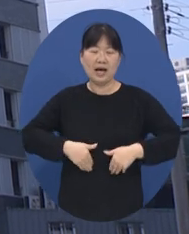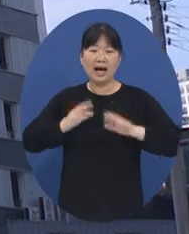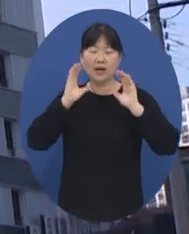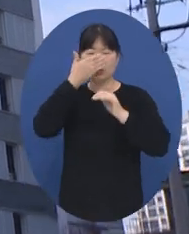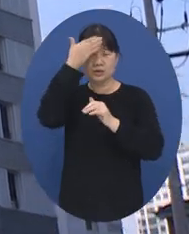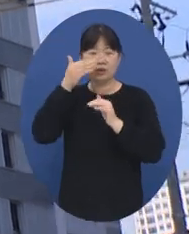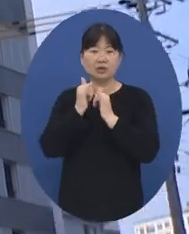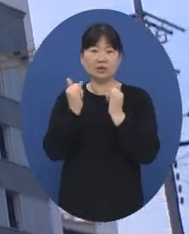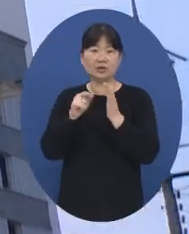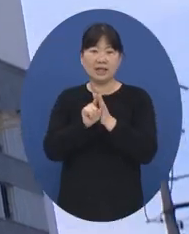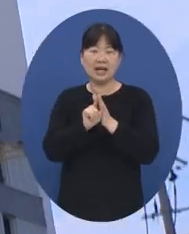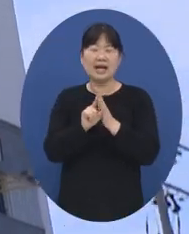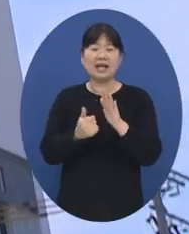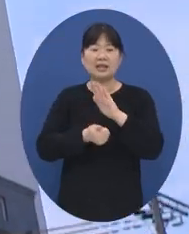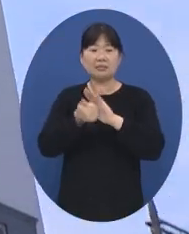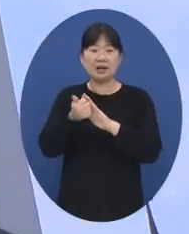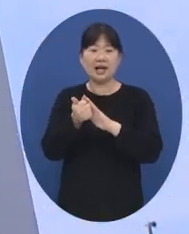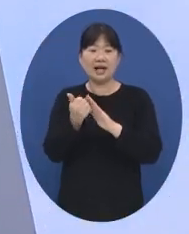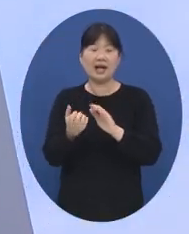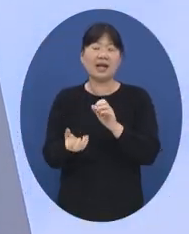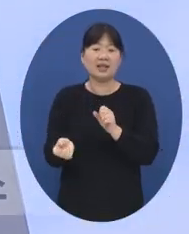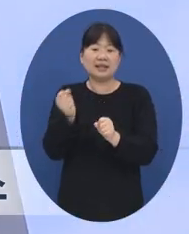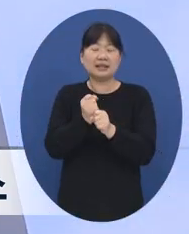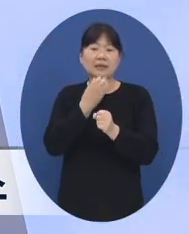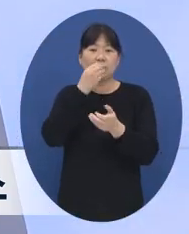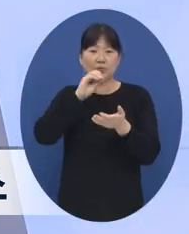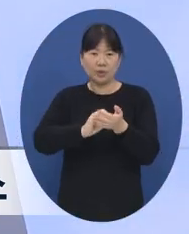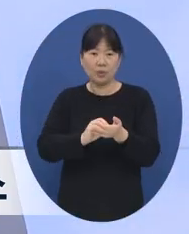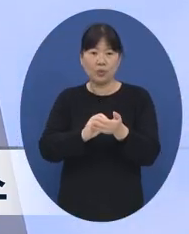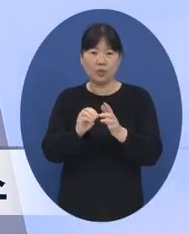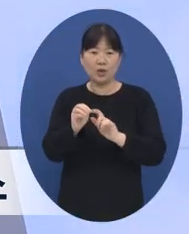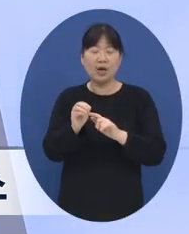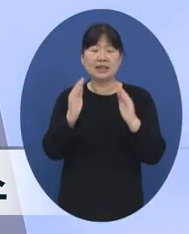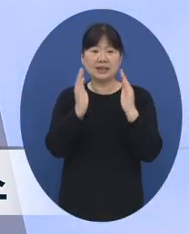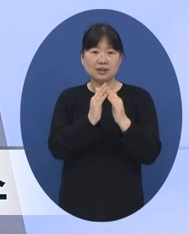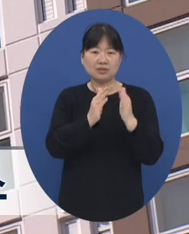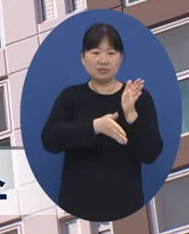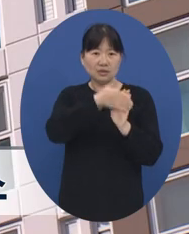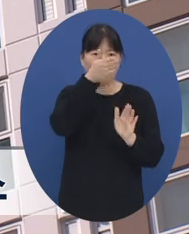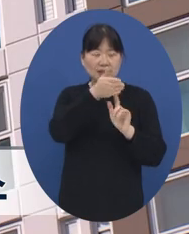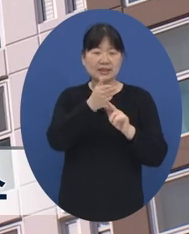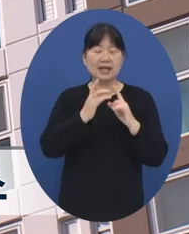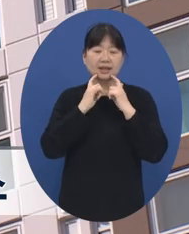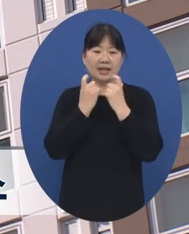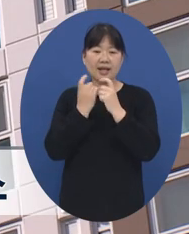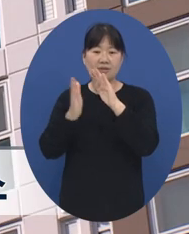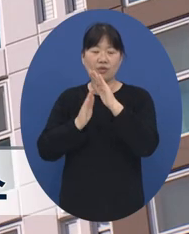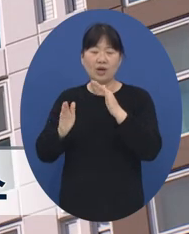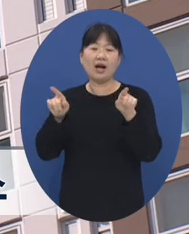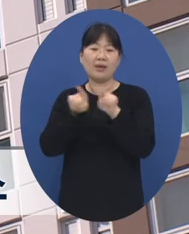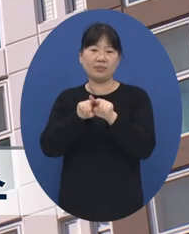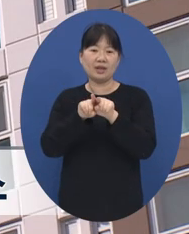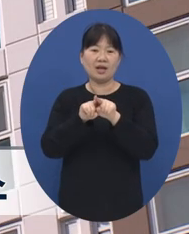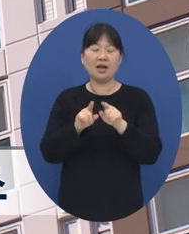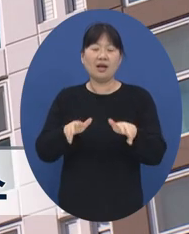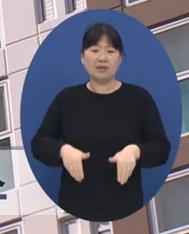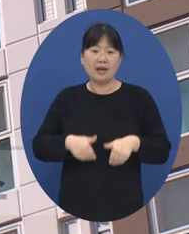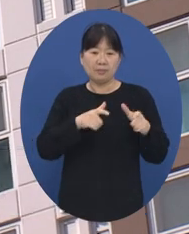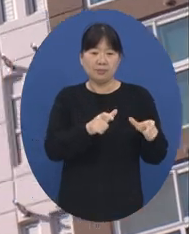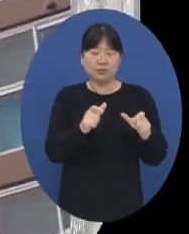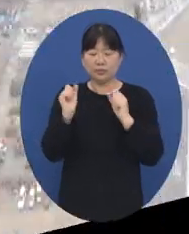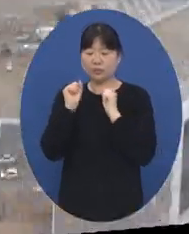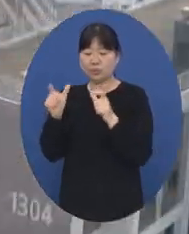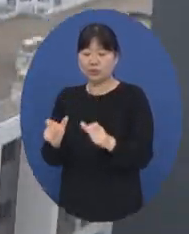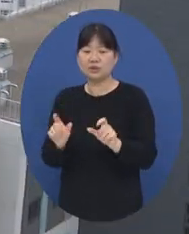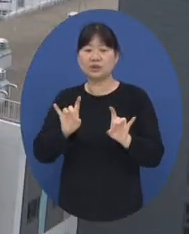희망 디딤돌 경기센터란 이름의 주거 시설이 민간 협력으로 경기도 남부와 북부 권역에 각각